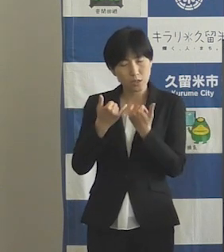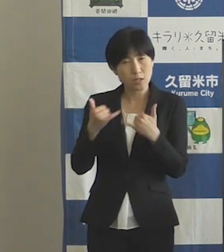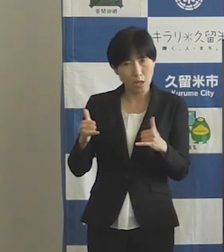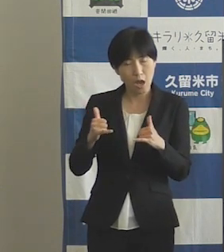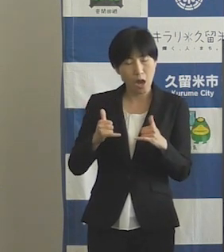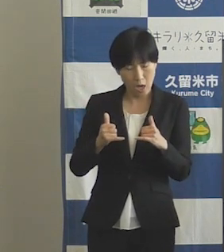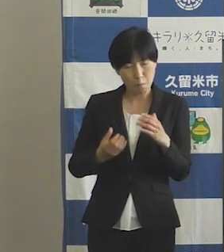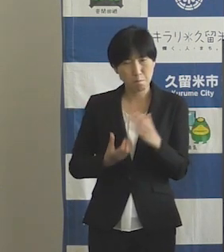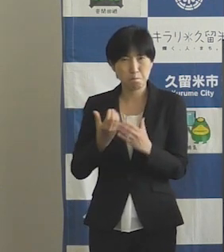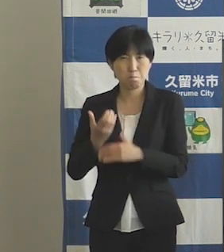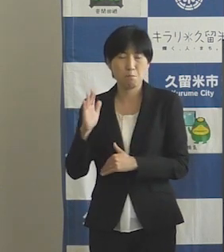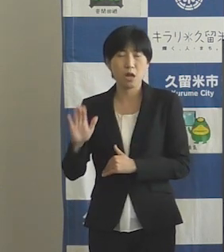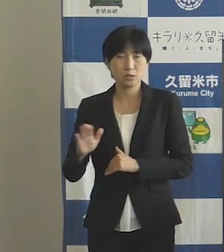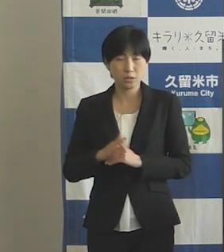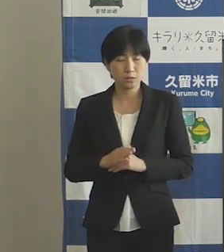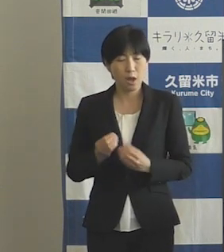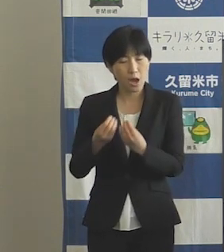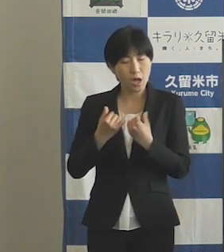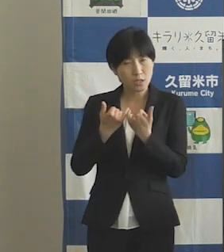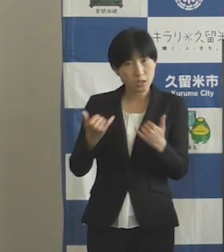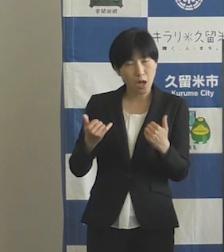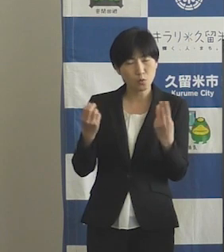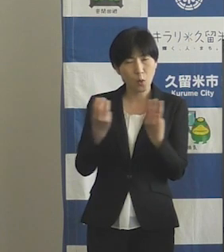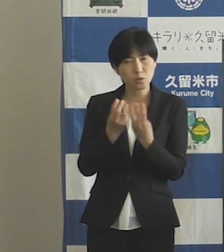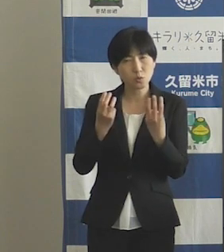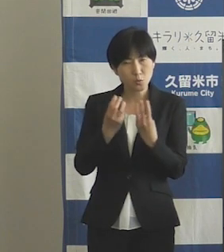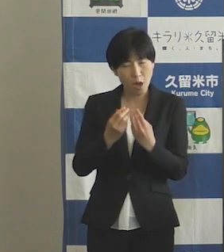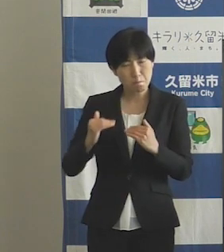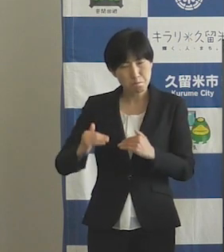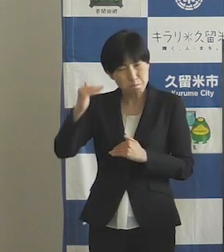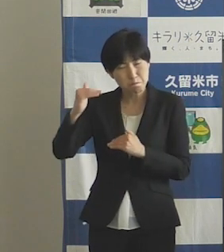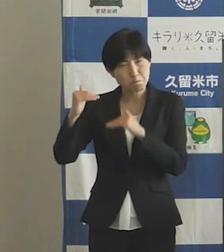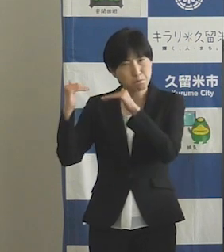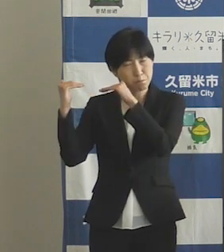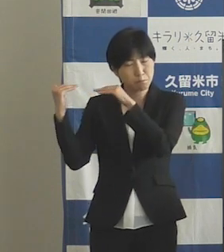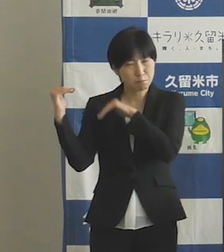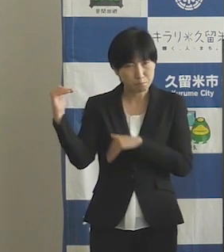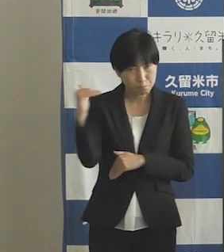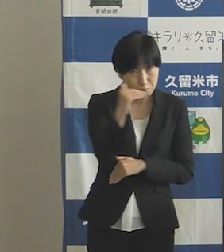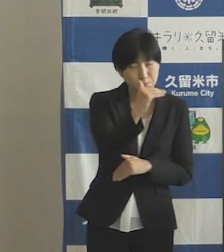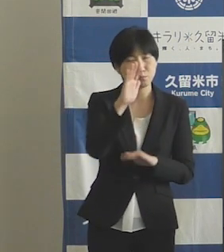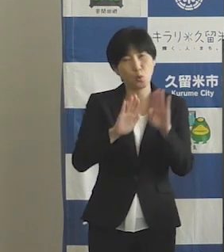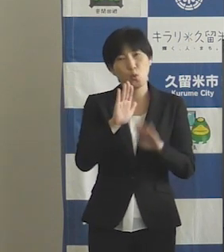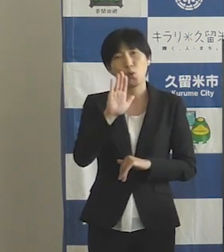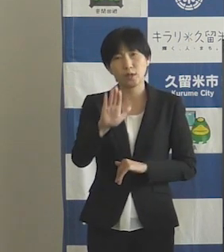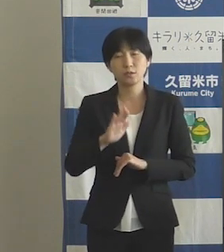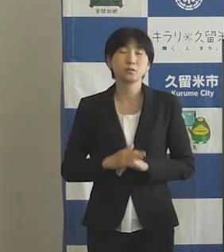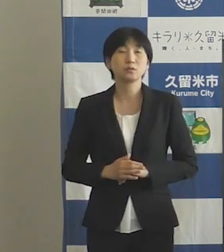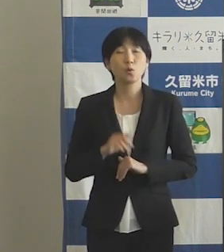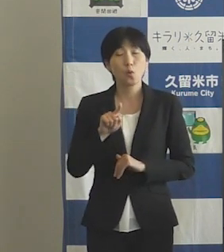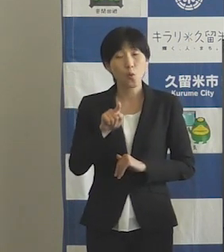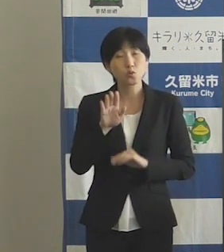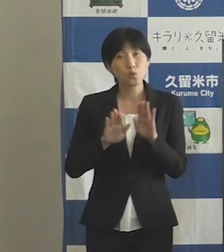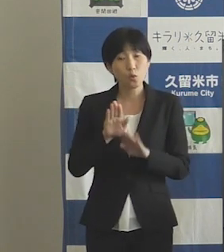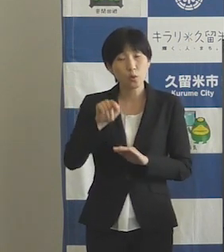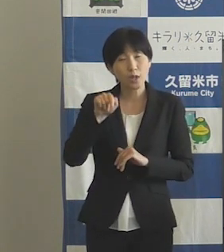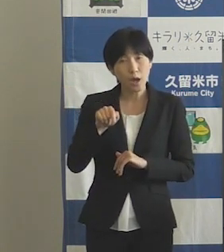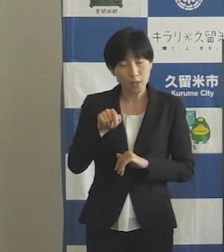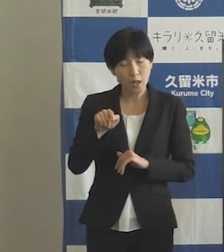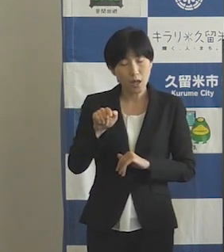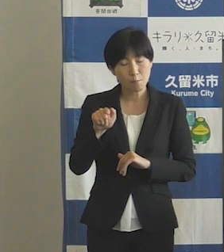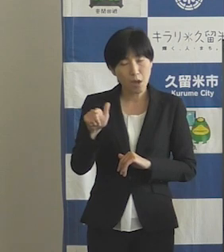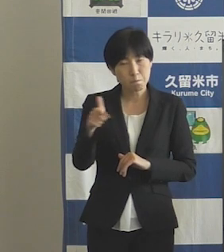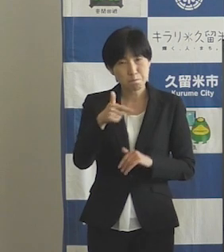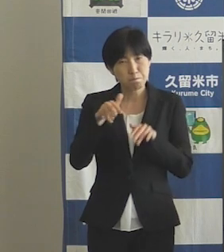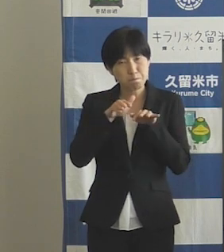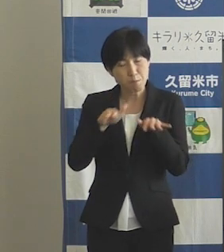ており、感染者数は高止まりの状況であります。こうした中で、第6波による